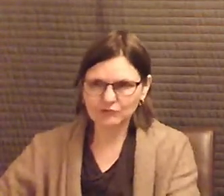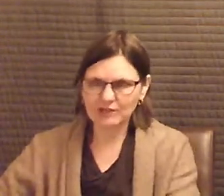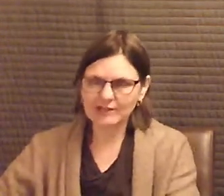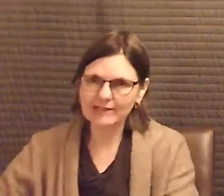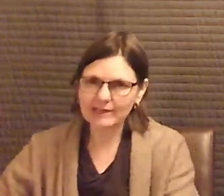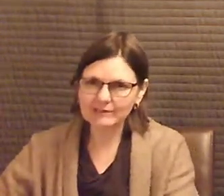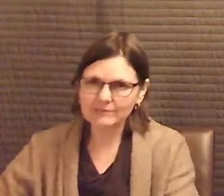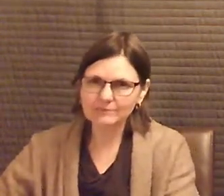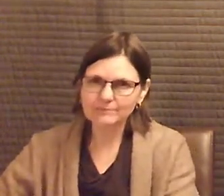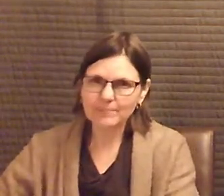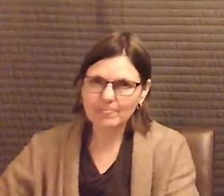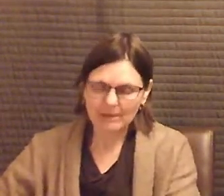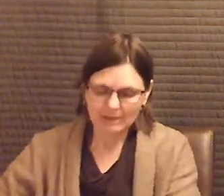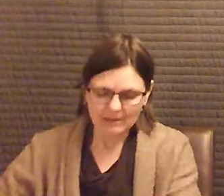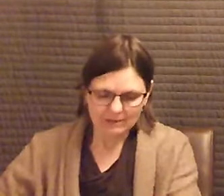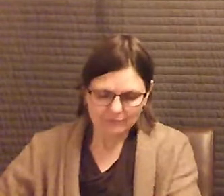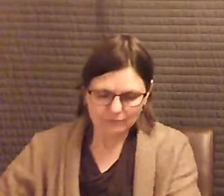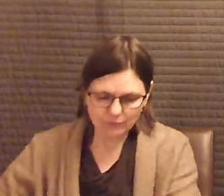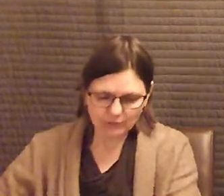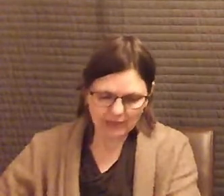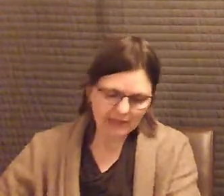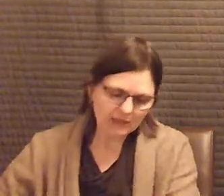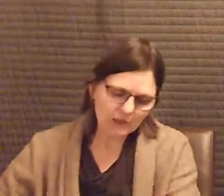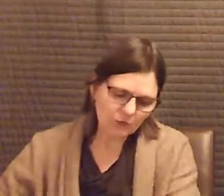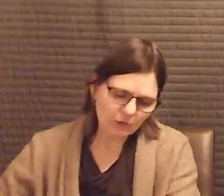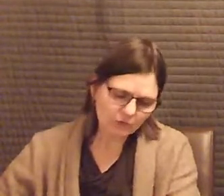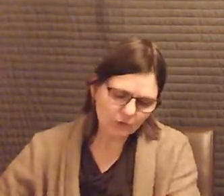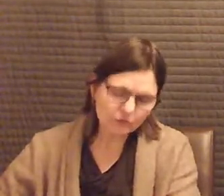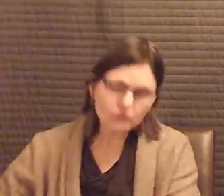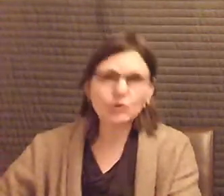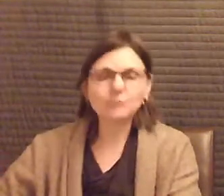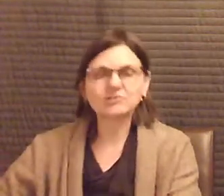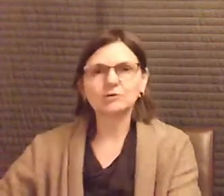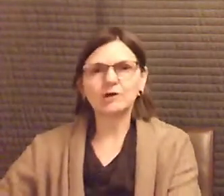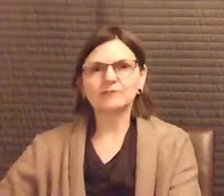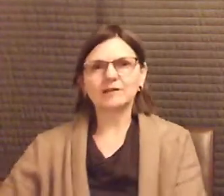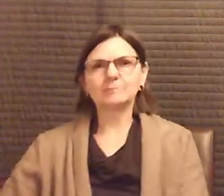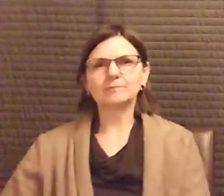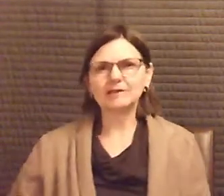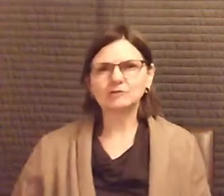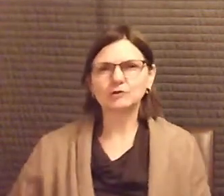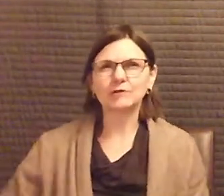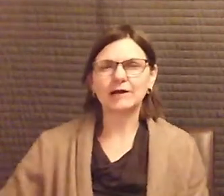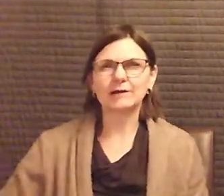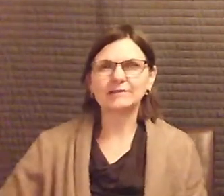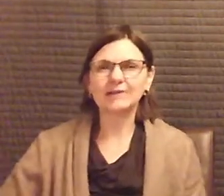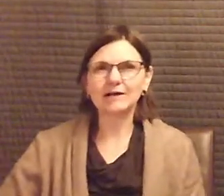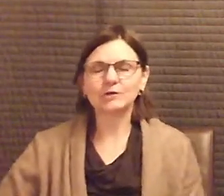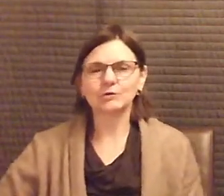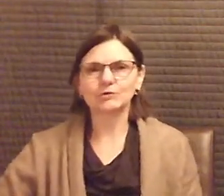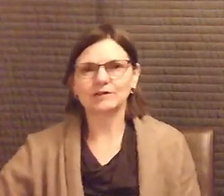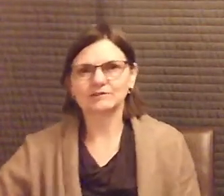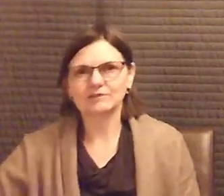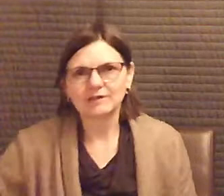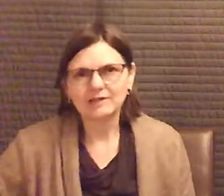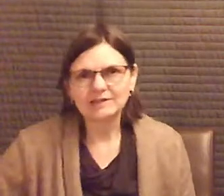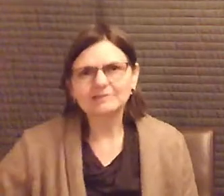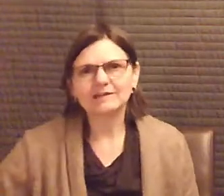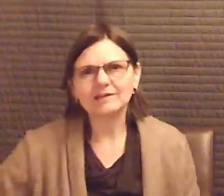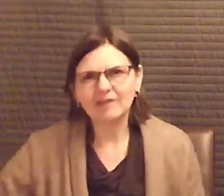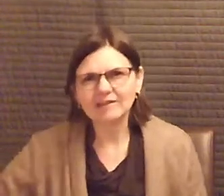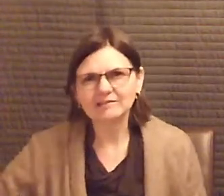heeft heel zal gekend voor en in dus ook onze toekomst stelling hand daar op reis ik nu naar mijn dank ik u dat